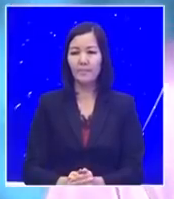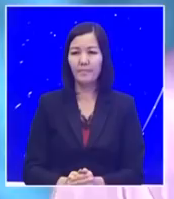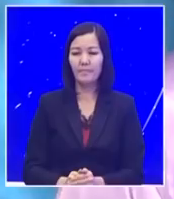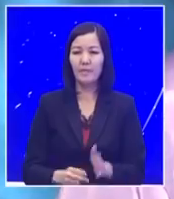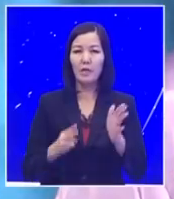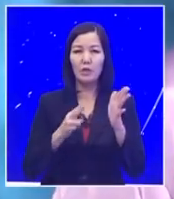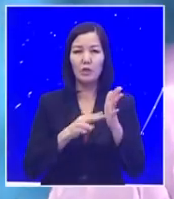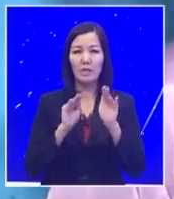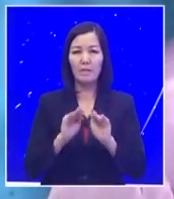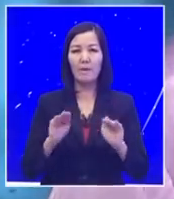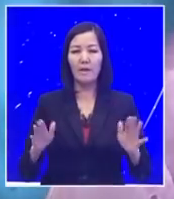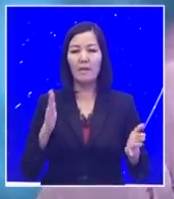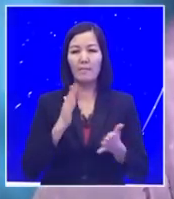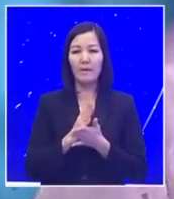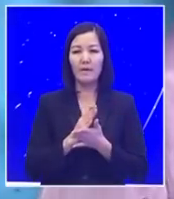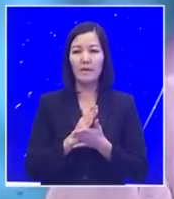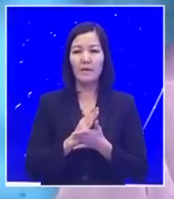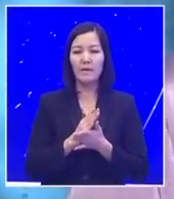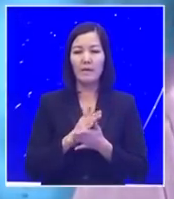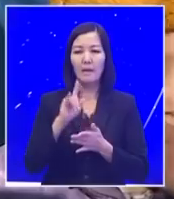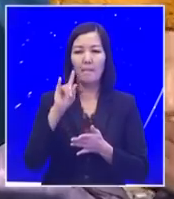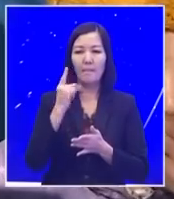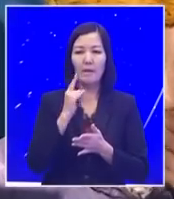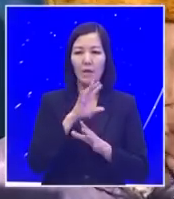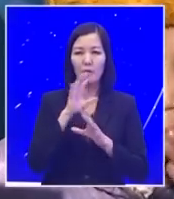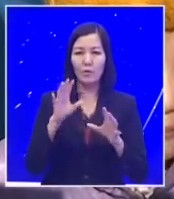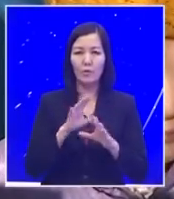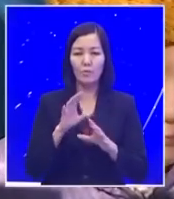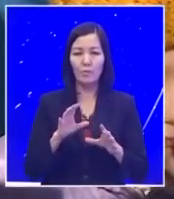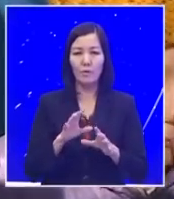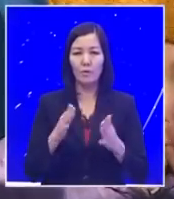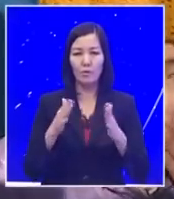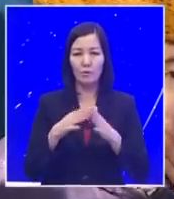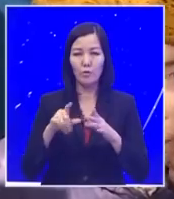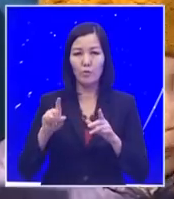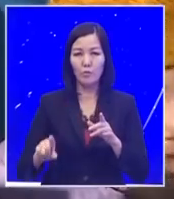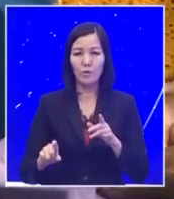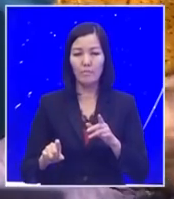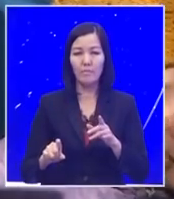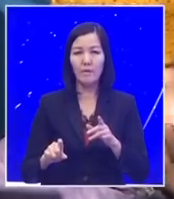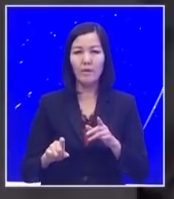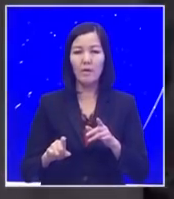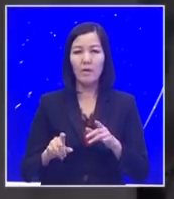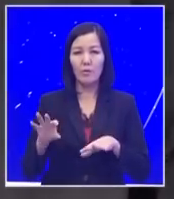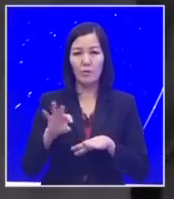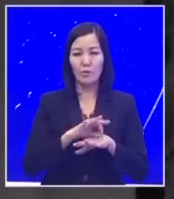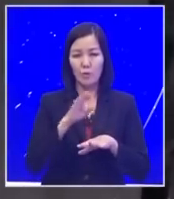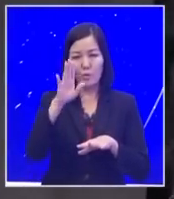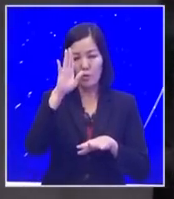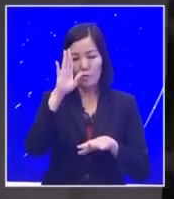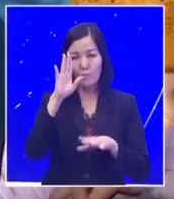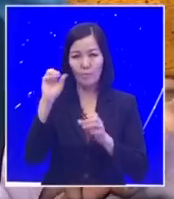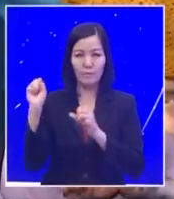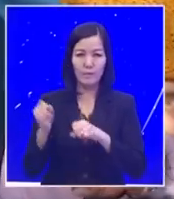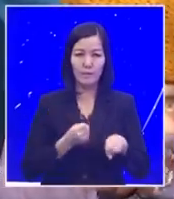Жеті баламның анасымын, бала күтімімен үйде отырмын, жолдасым аула сыпырушы болып жұмыс жасайды. Сіздерге үлкен